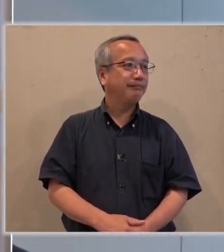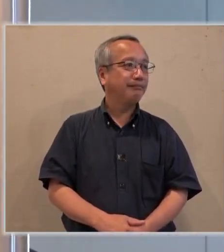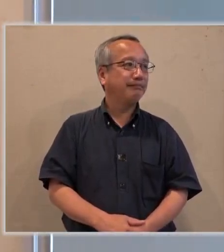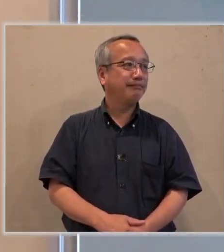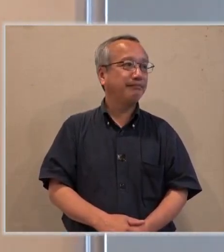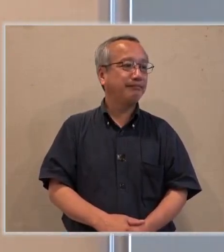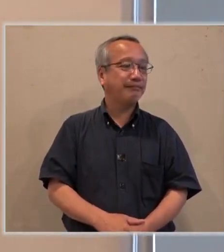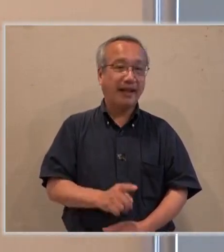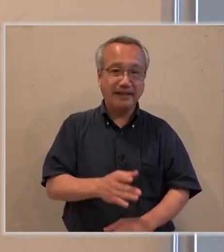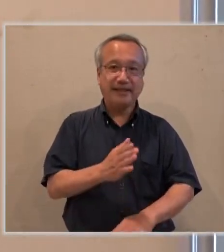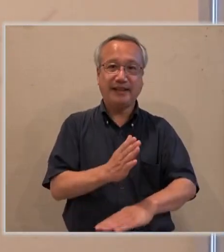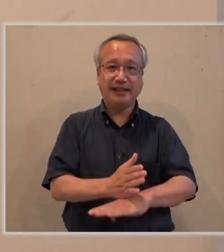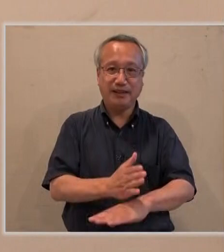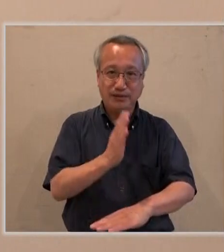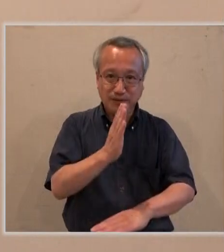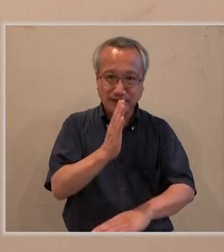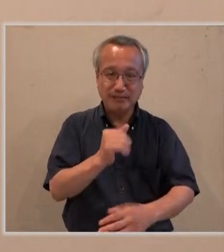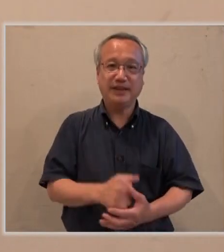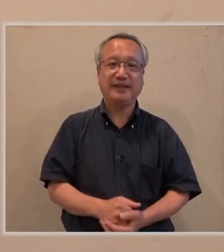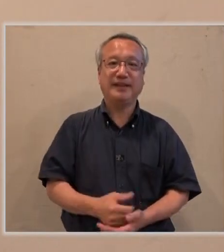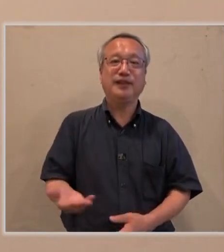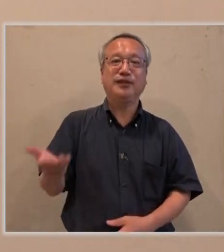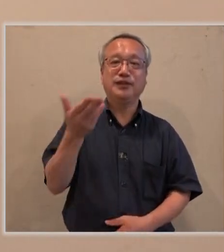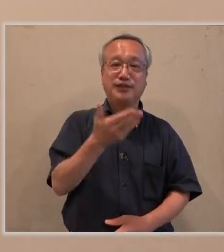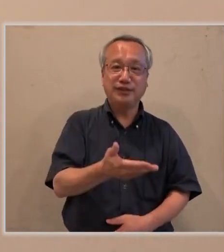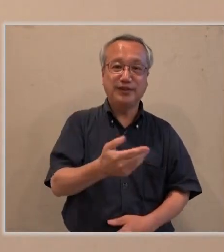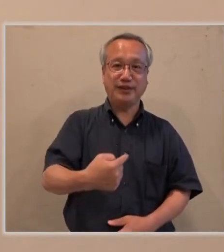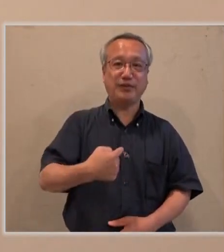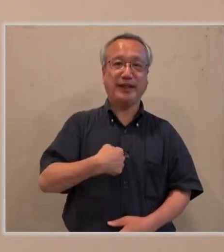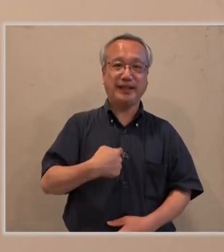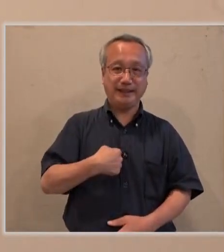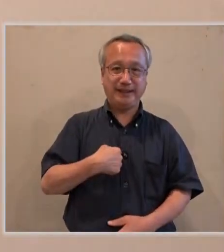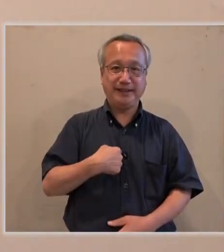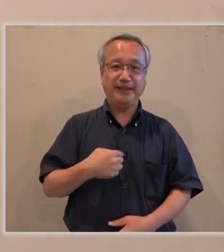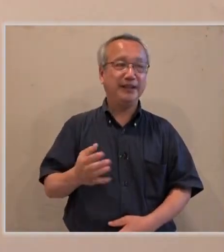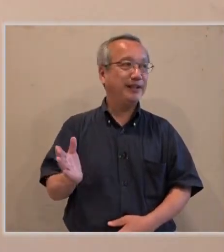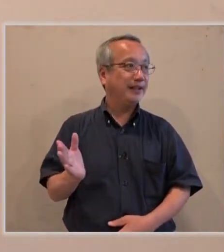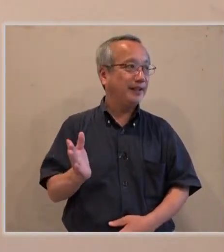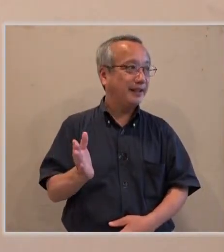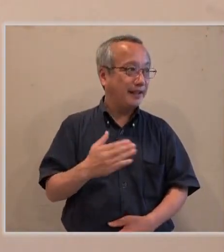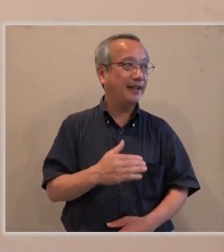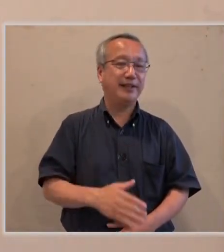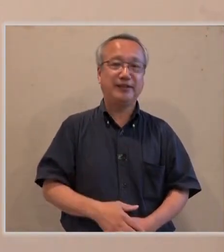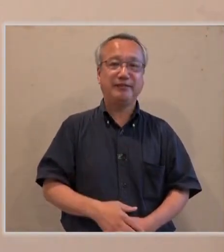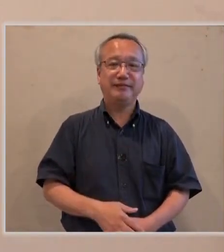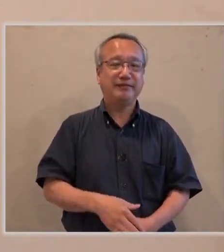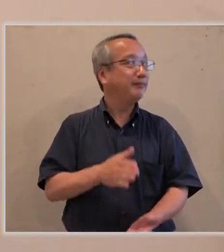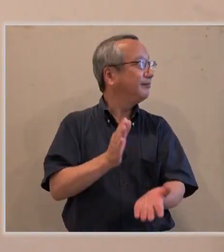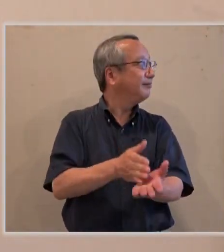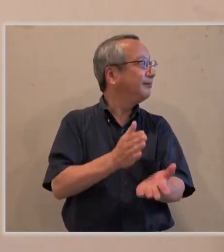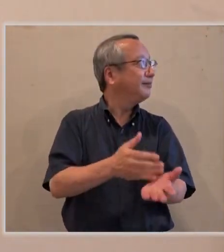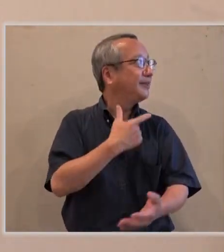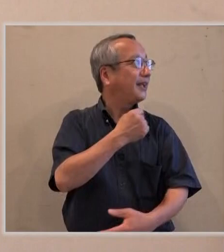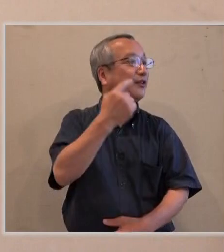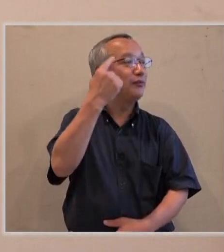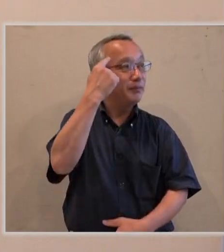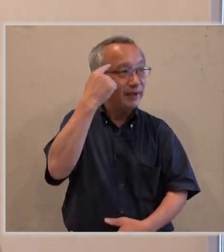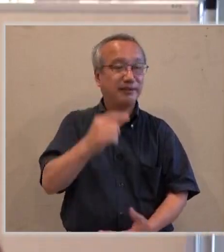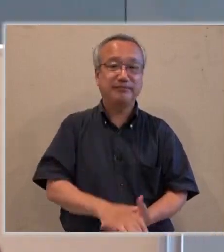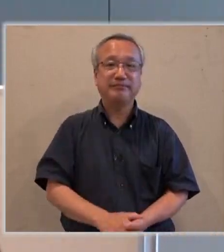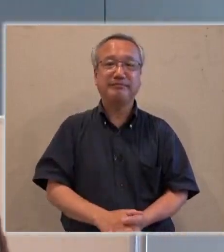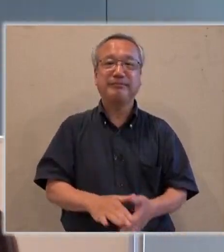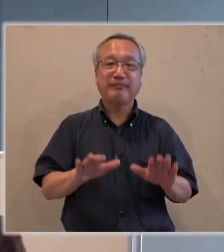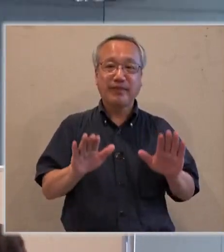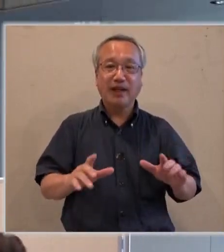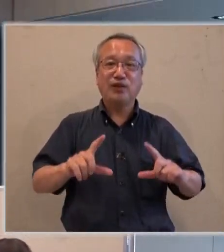はい、ありがとうございます。じゃあ続いて私の方からピッチを始めさせていただきたいと思います。今